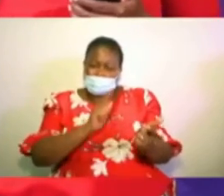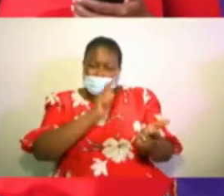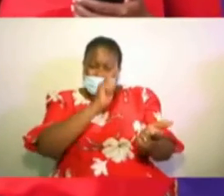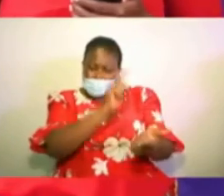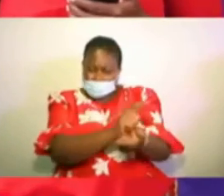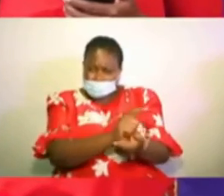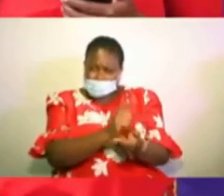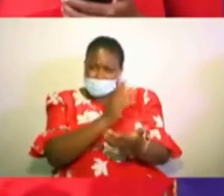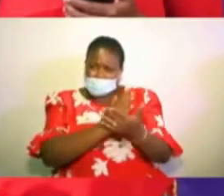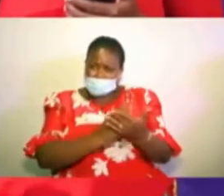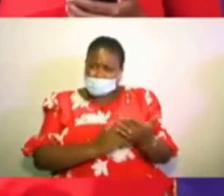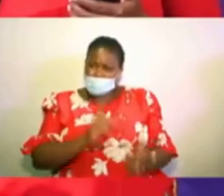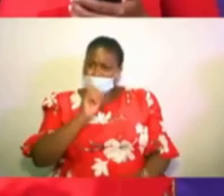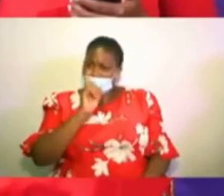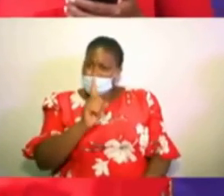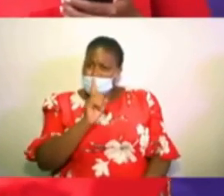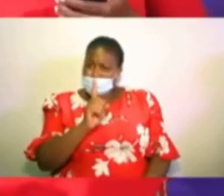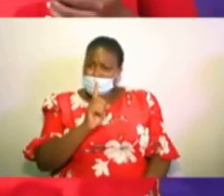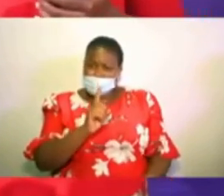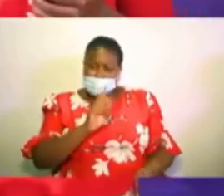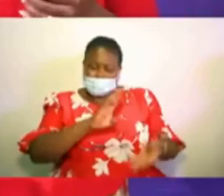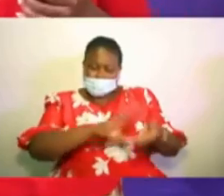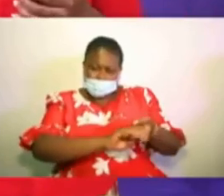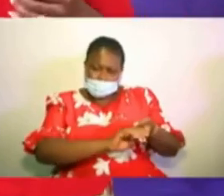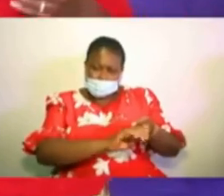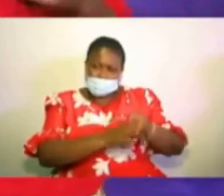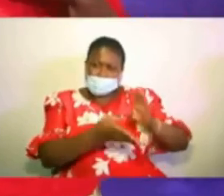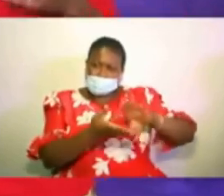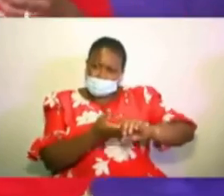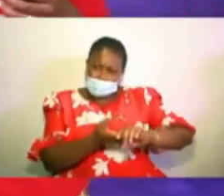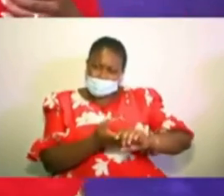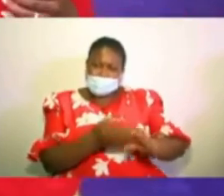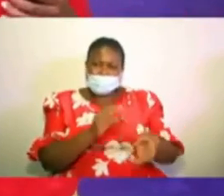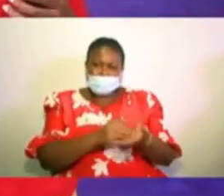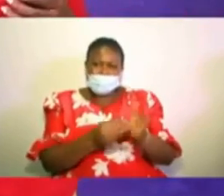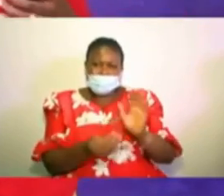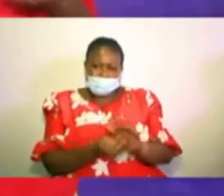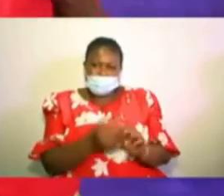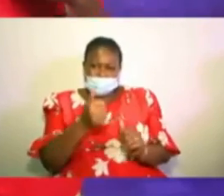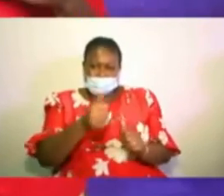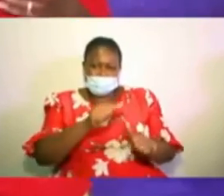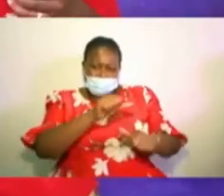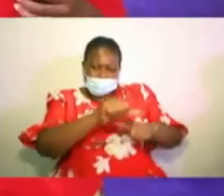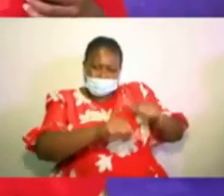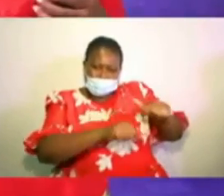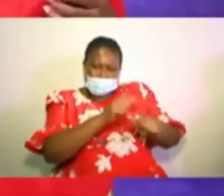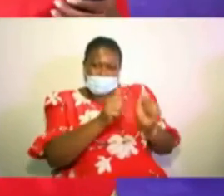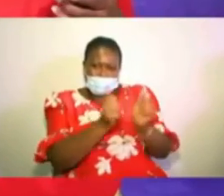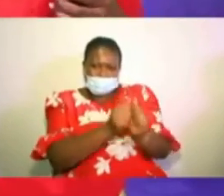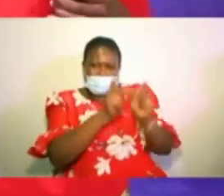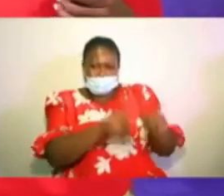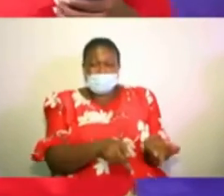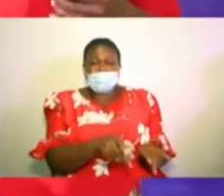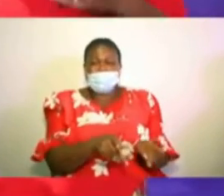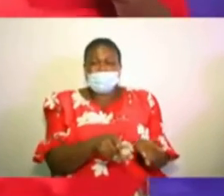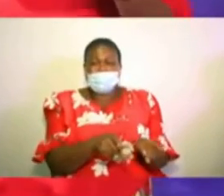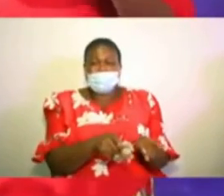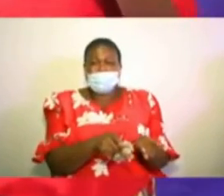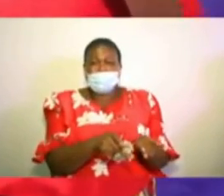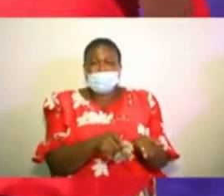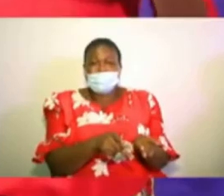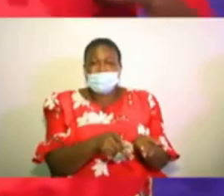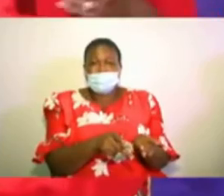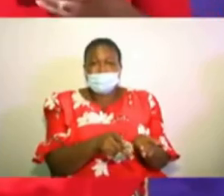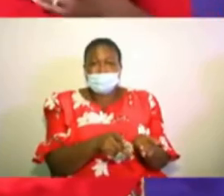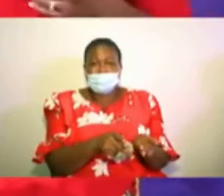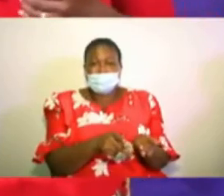Mais also indicates a level of fellowship. Et donc lorsque vous rencontrez quelqu'un et que vous êtes capable de lui serrer la main, ça indique